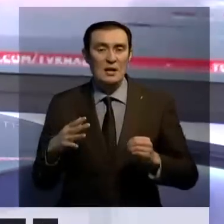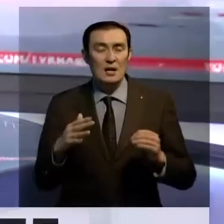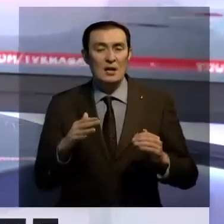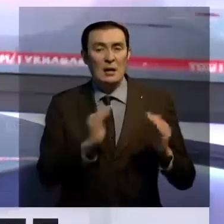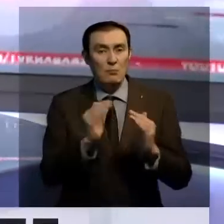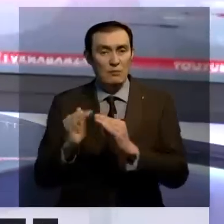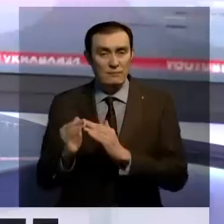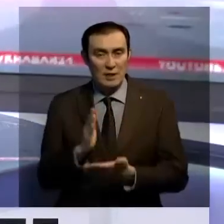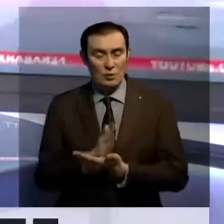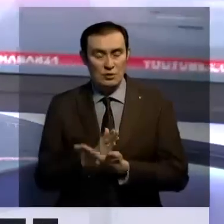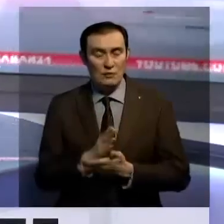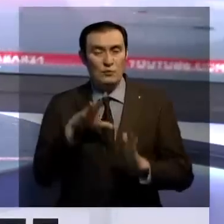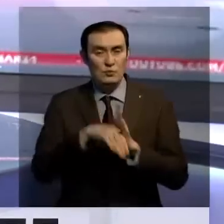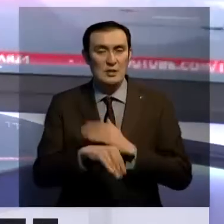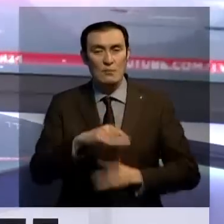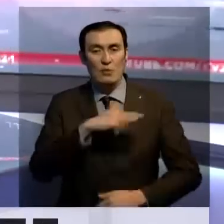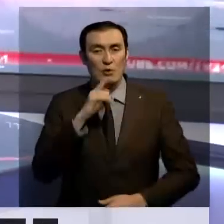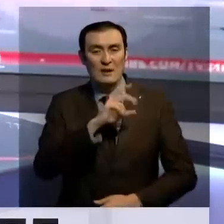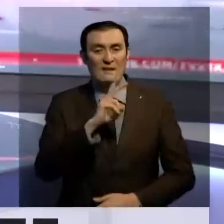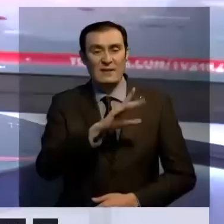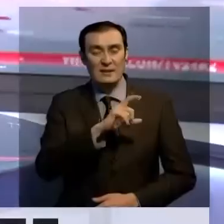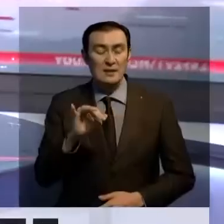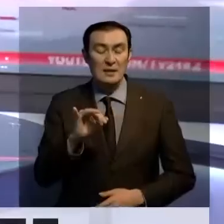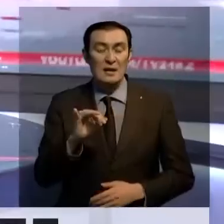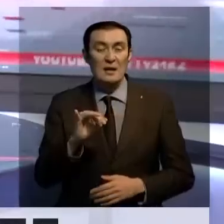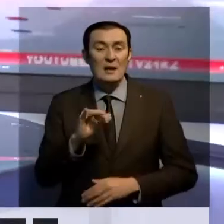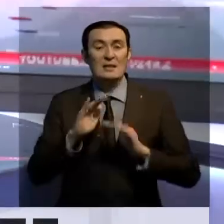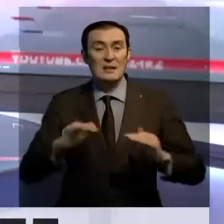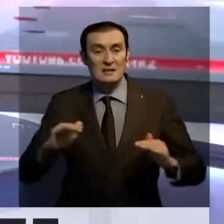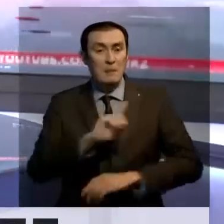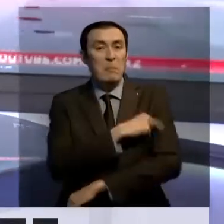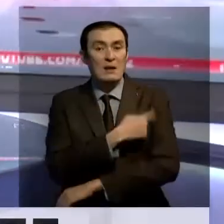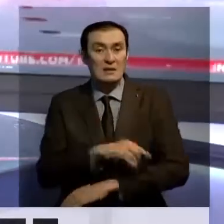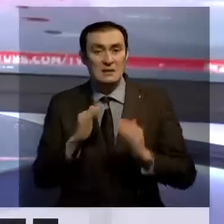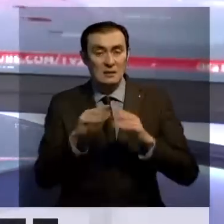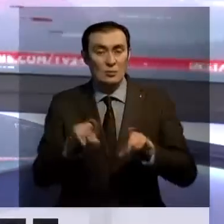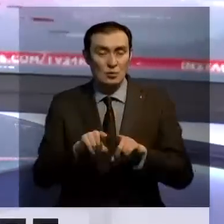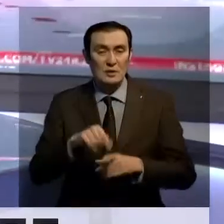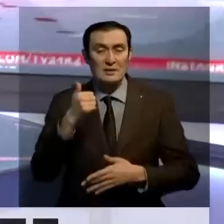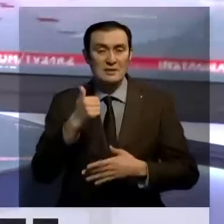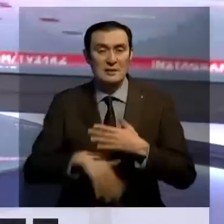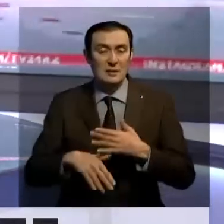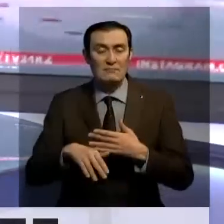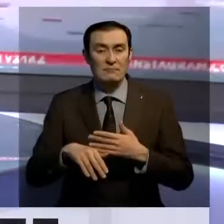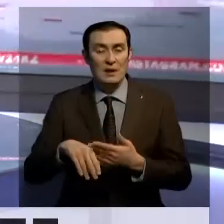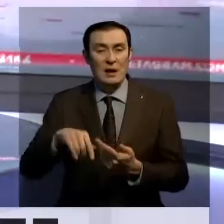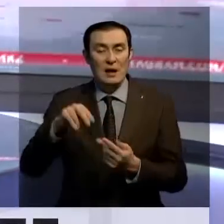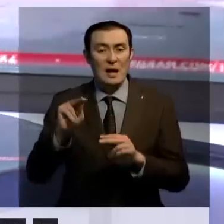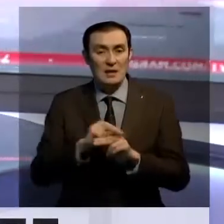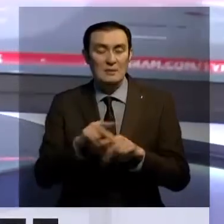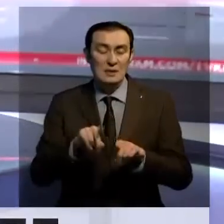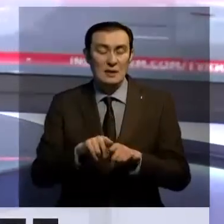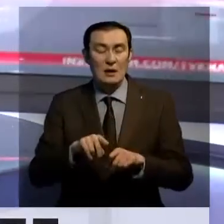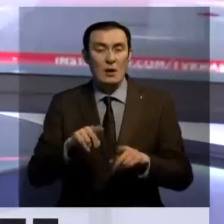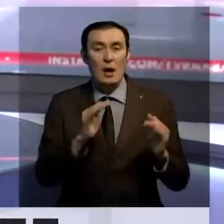жилых домов, в том числе многоквартирные, а также детская областная больница, городской центр адаптации и